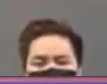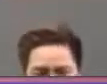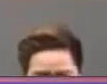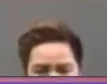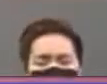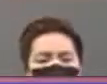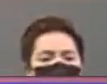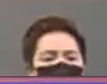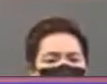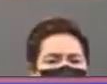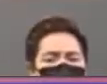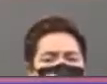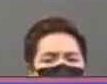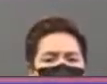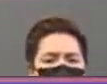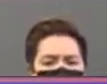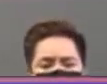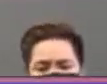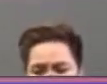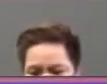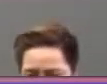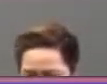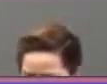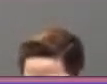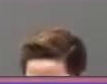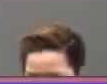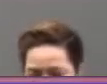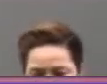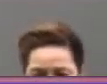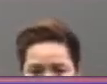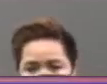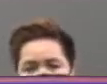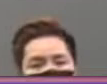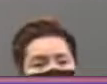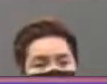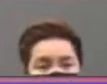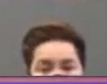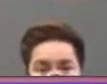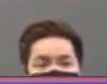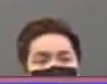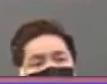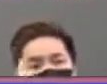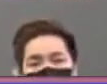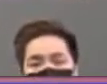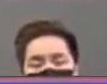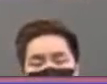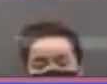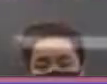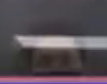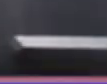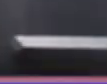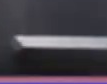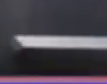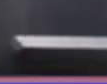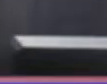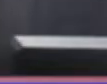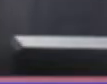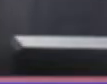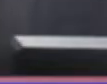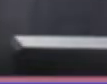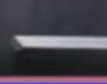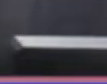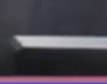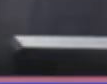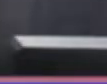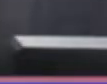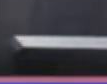วันให้สังเกตอาการด้วยนะคะซึ่งสามารถใช้ชีวิตได้ตามปกติโดยต้องสวมหน้ากากอนามัยป้องกันนะคะเวลาออกจากบ้านและเ